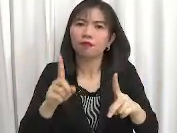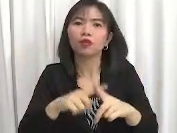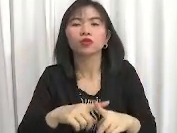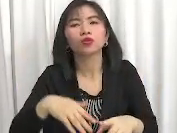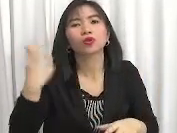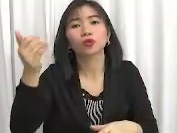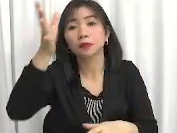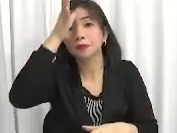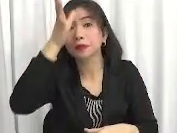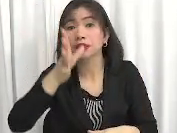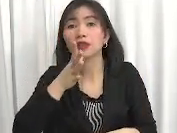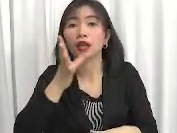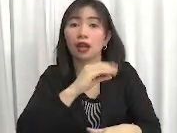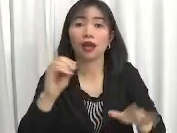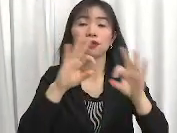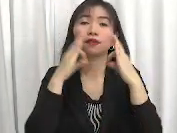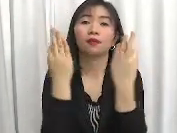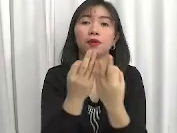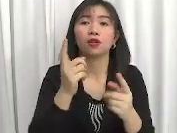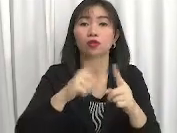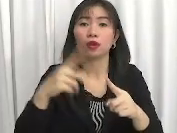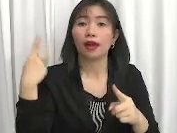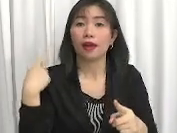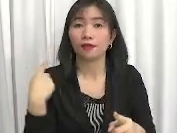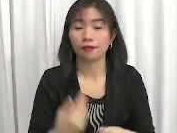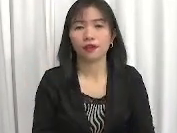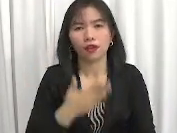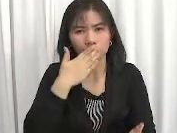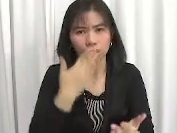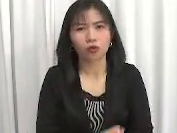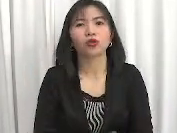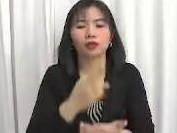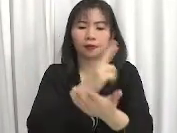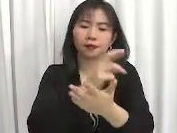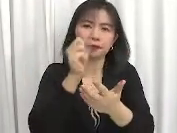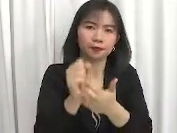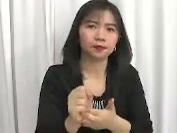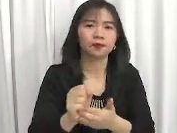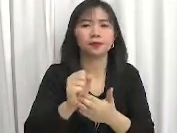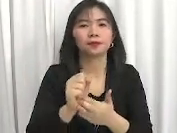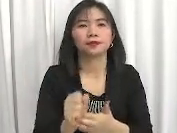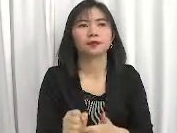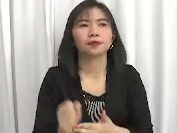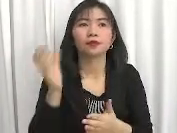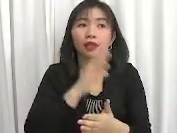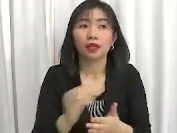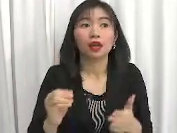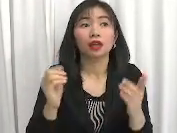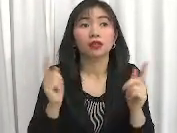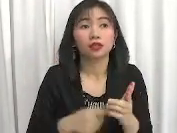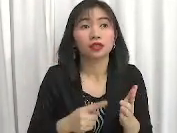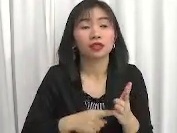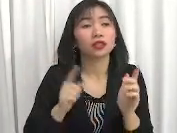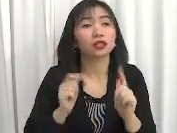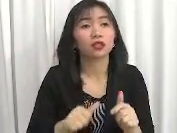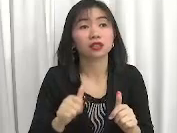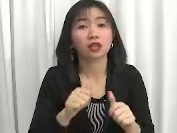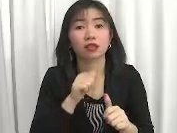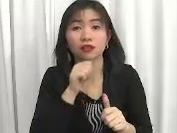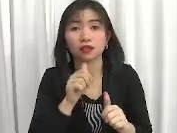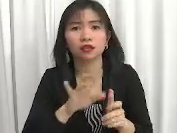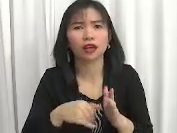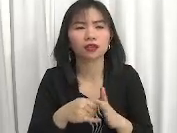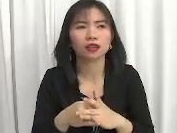ng pamilya at mapaganda ang pagsasama ng pamilya. At saka, Brother Rudy, hindi lang ito naaangkop